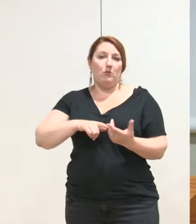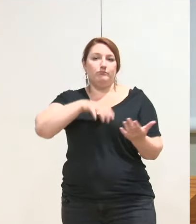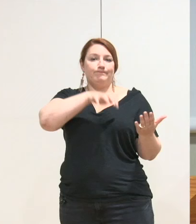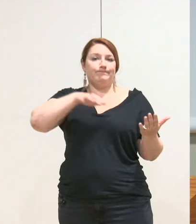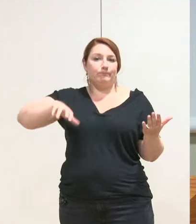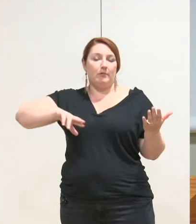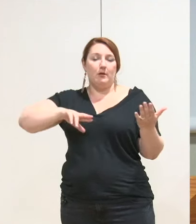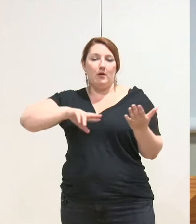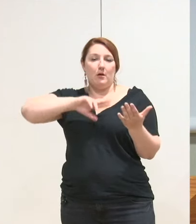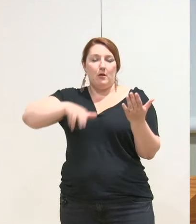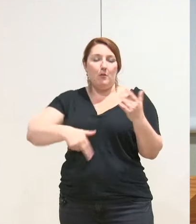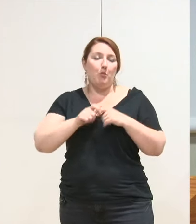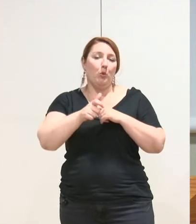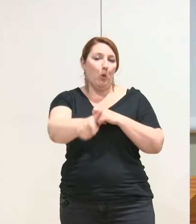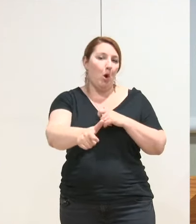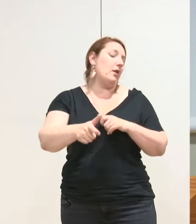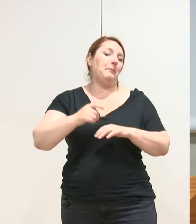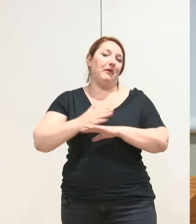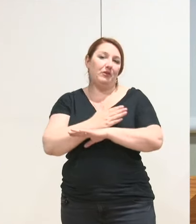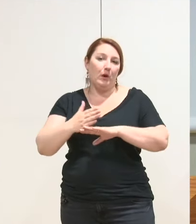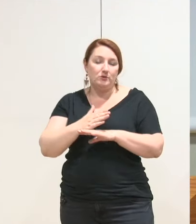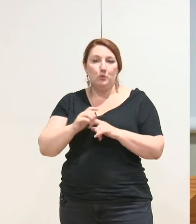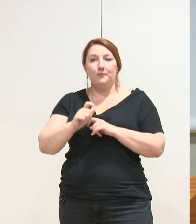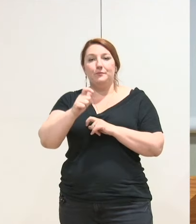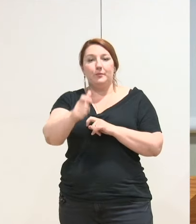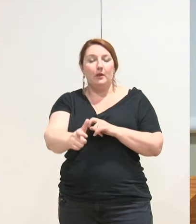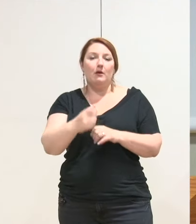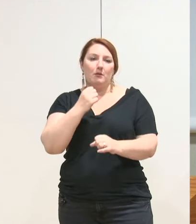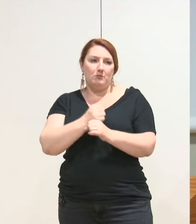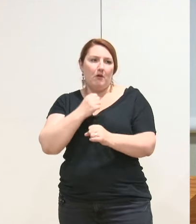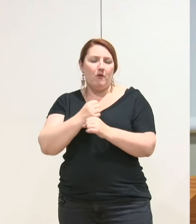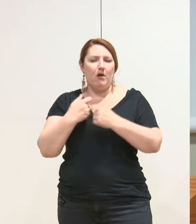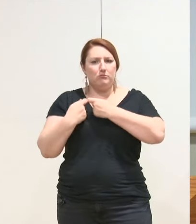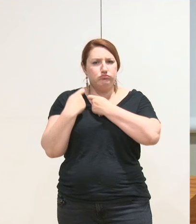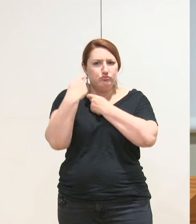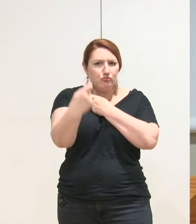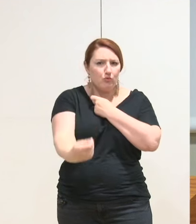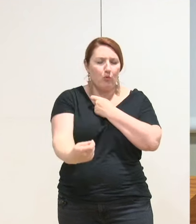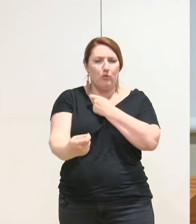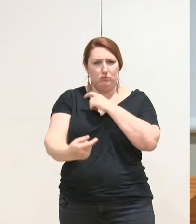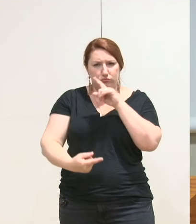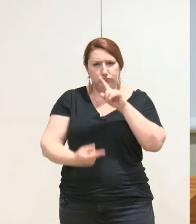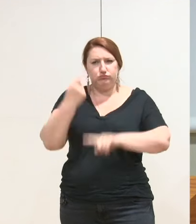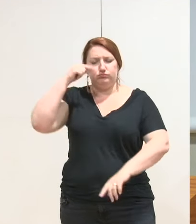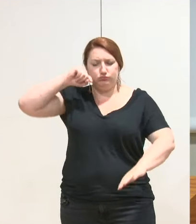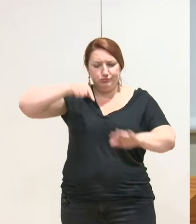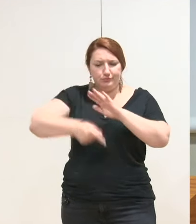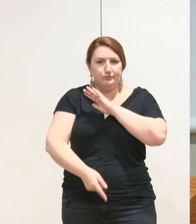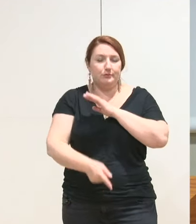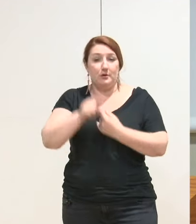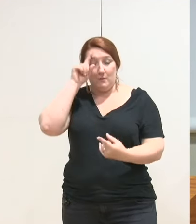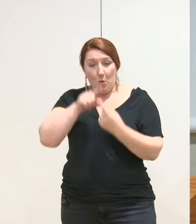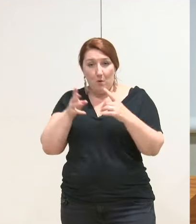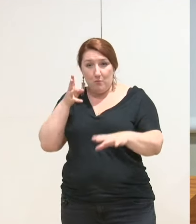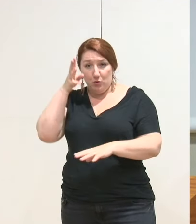dans le protocole de préfiguration et puis après un travail qui sera plus long et et plus d'envirgure pour définir le projet jusqu'à